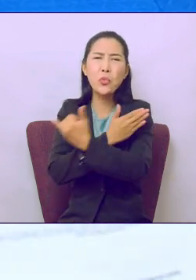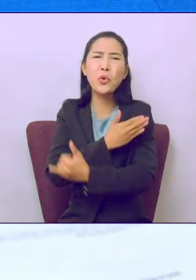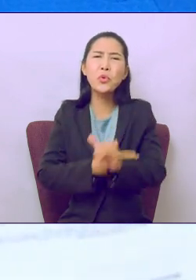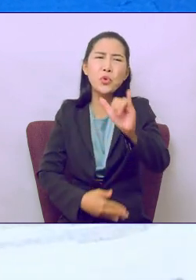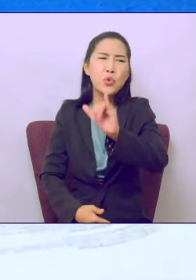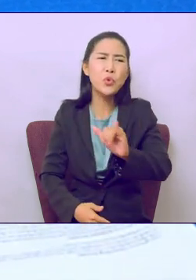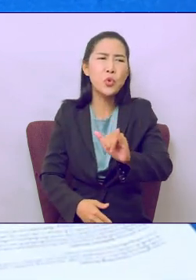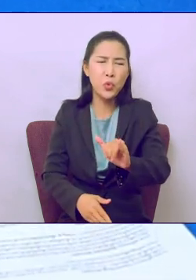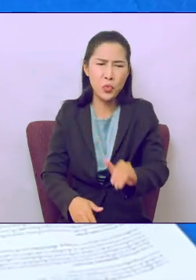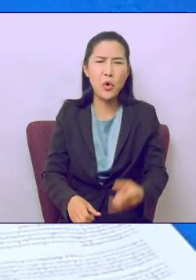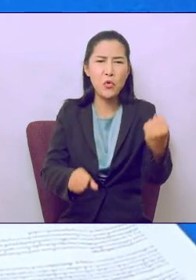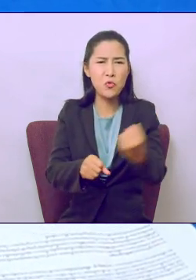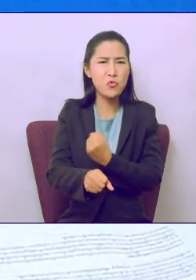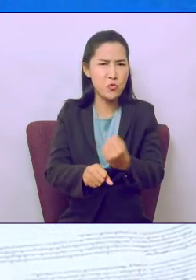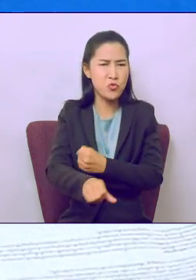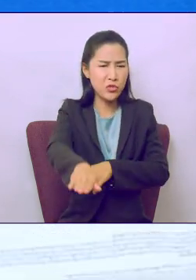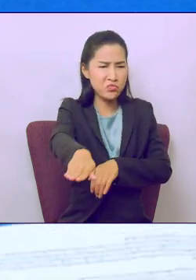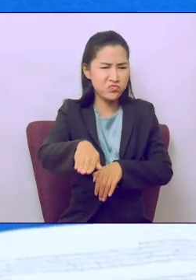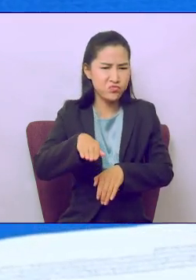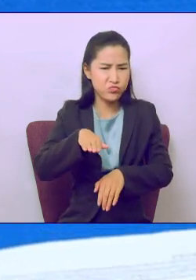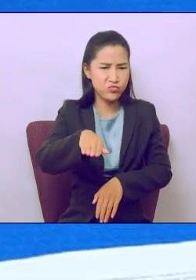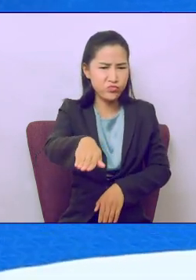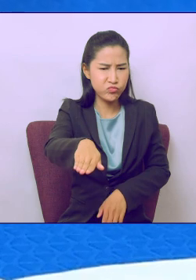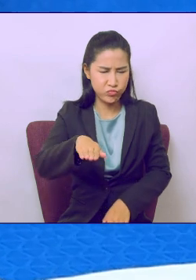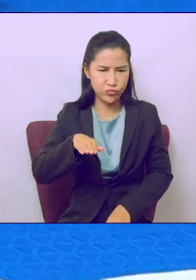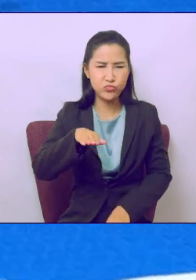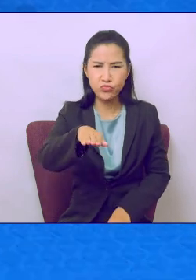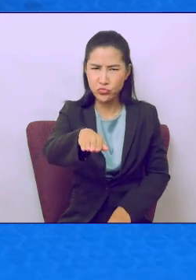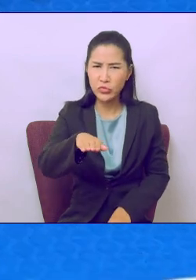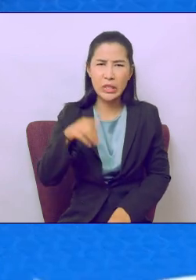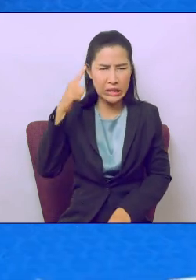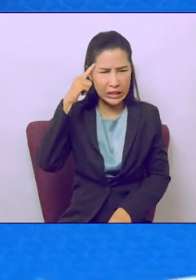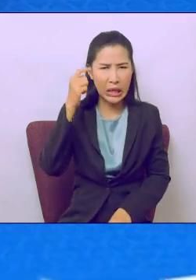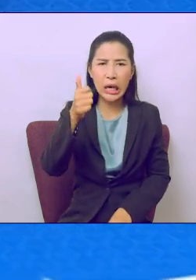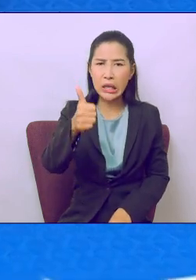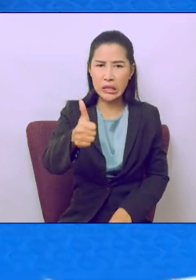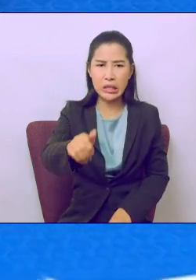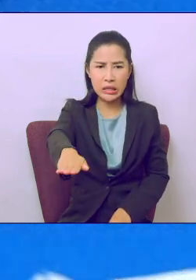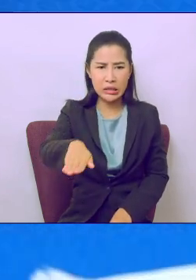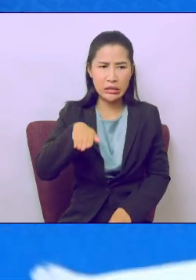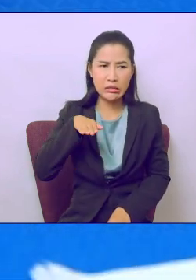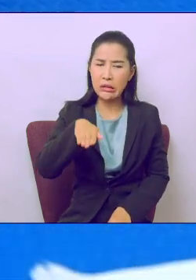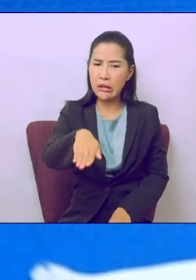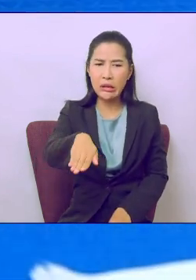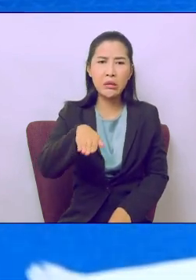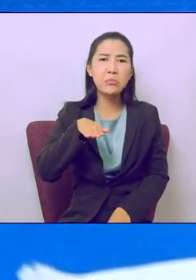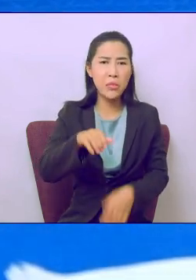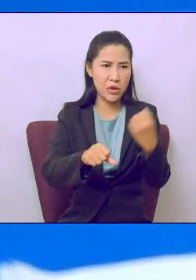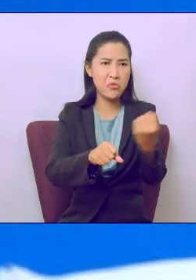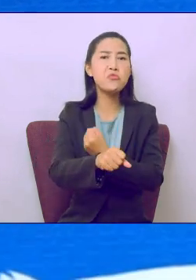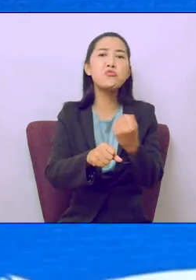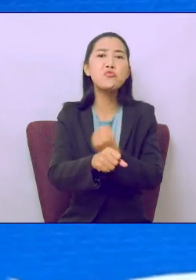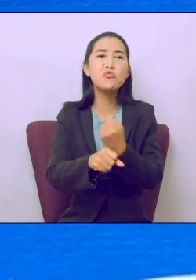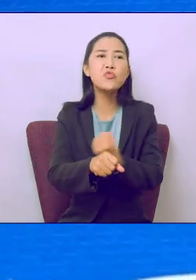แล้วคุณยายอ่ะฝึกใช้ขานะครับผมว่าก็ก็ดีเพราะว่าบางทีเขาเเคลื่อนไหวที่เข่าที่ขาไม่สะดวกอันนี้ก็เป็นฝึก